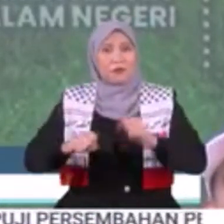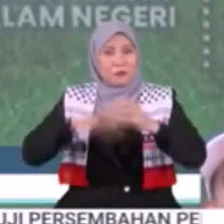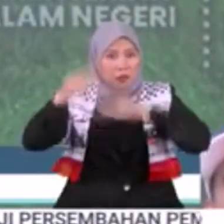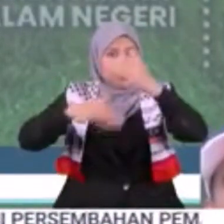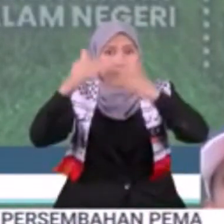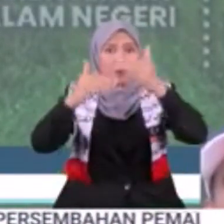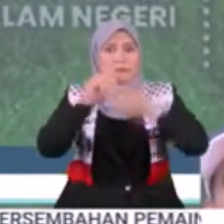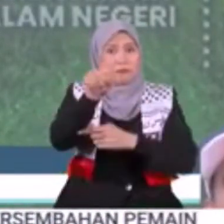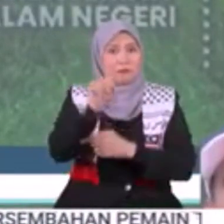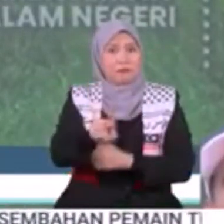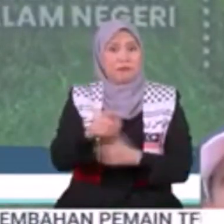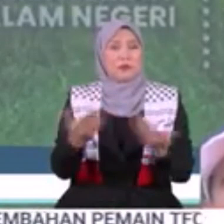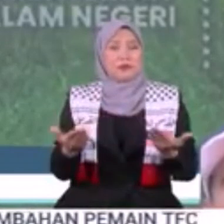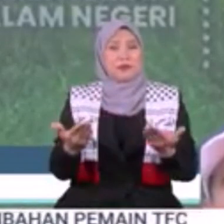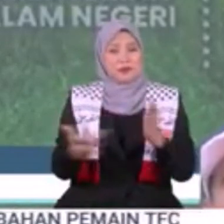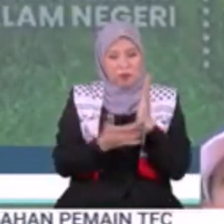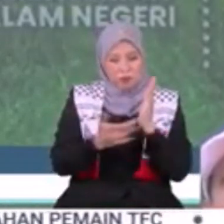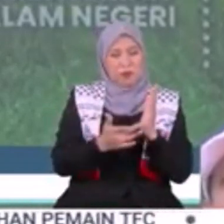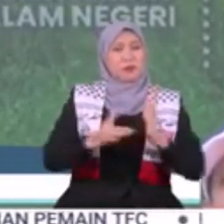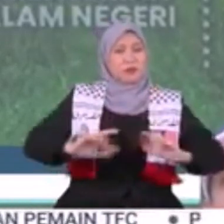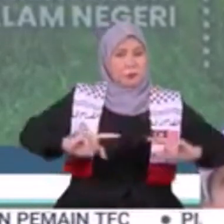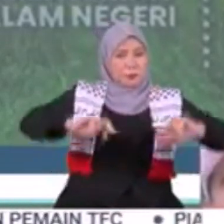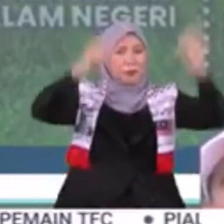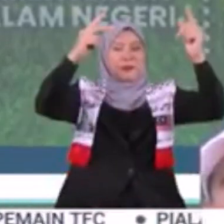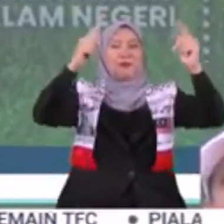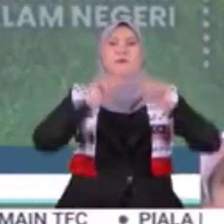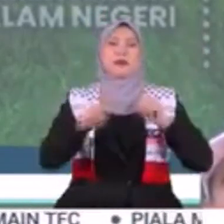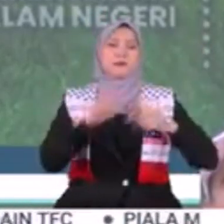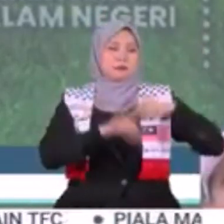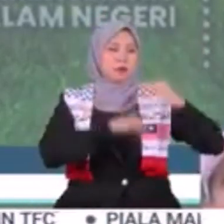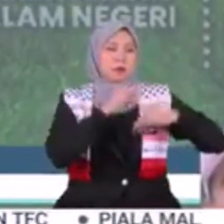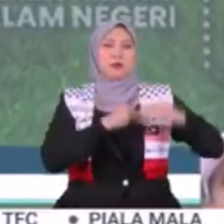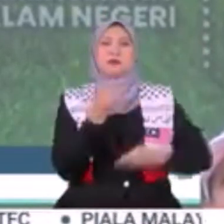Teknologi mungkin tinggi, tapi nilai mulai runtuh.